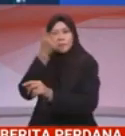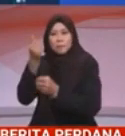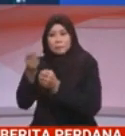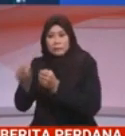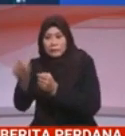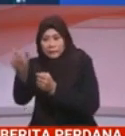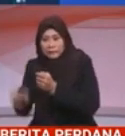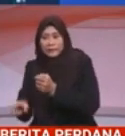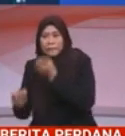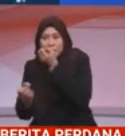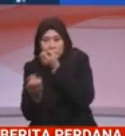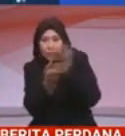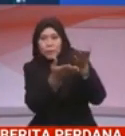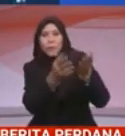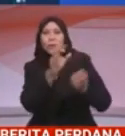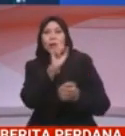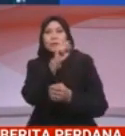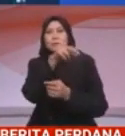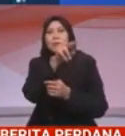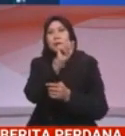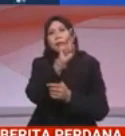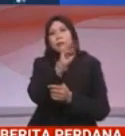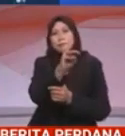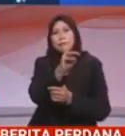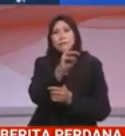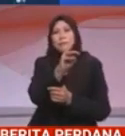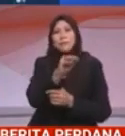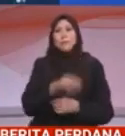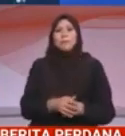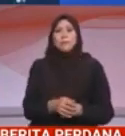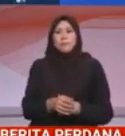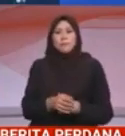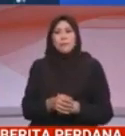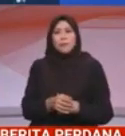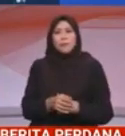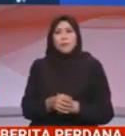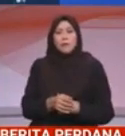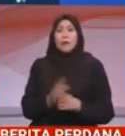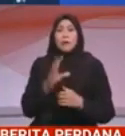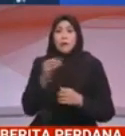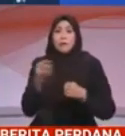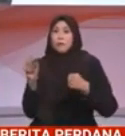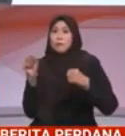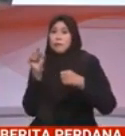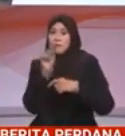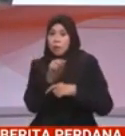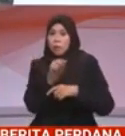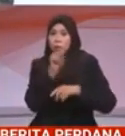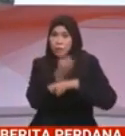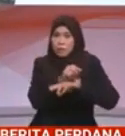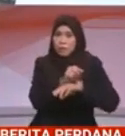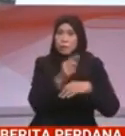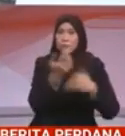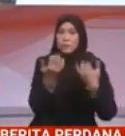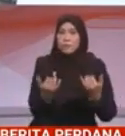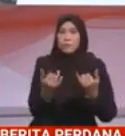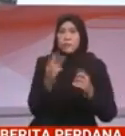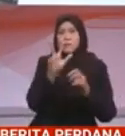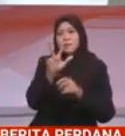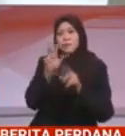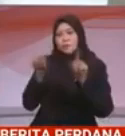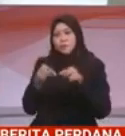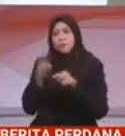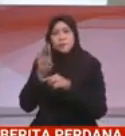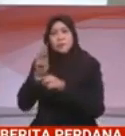memberi maklumat kepada surojaya pencegahan dua Malaysia sprl didakwa mengikut seksyen 10 kurungan tiga golongan